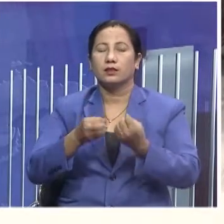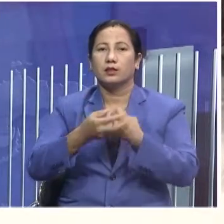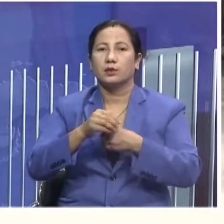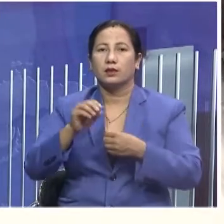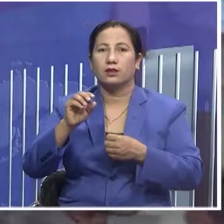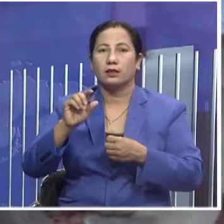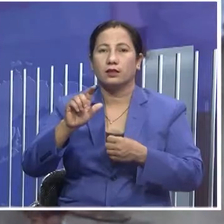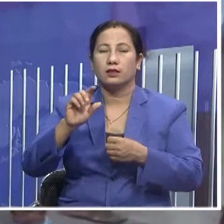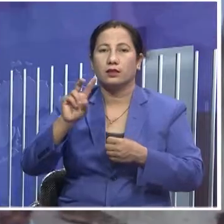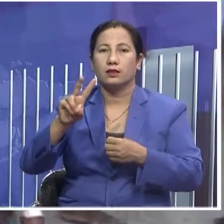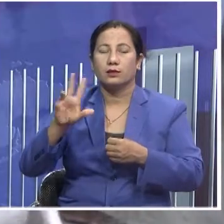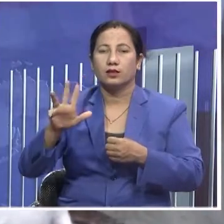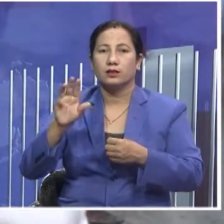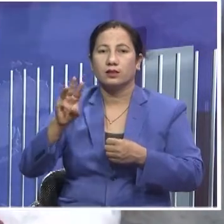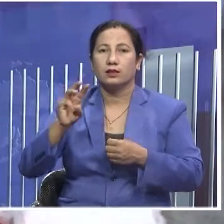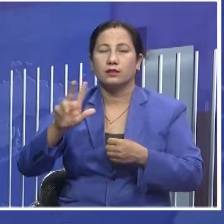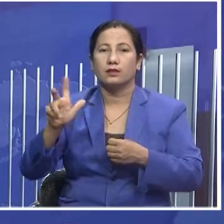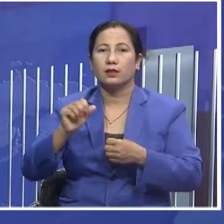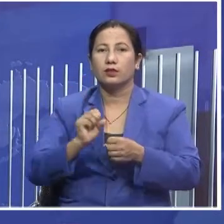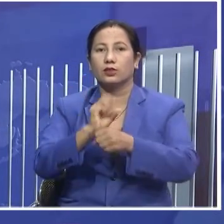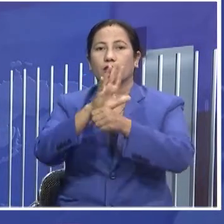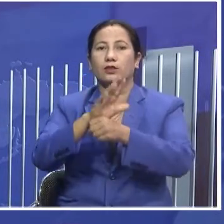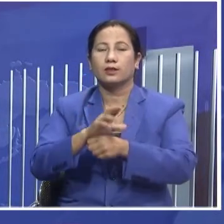25,497 जना सक्रिय सङ्क्रमित रहेका छन्।